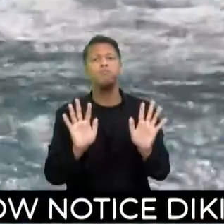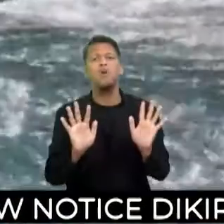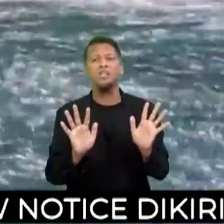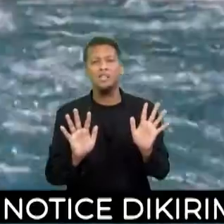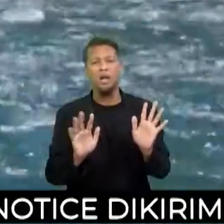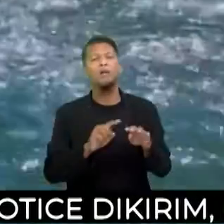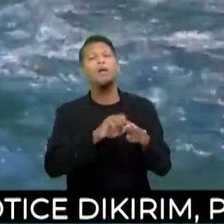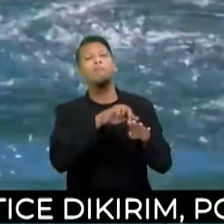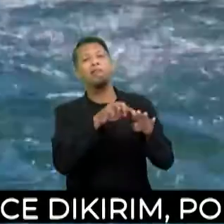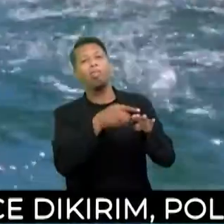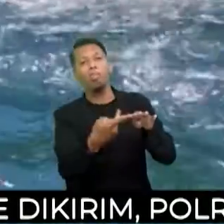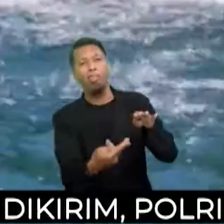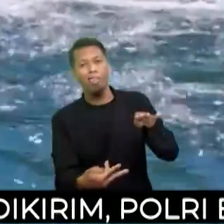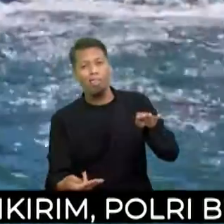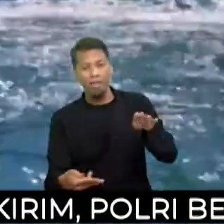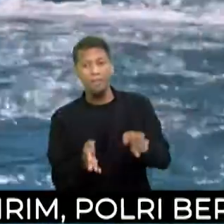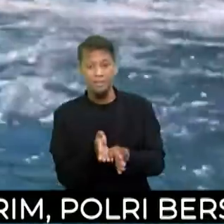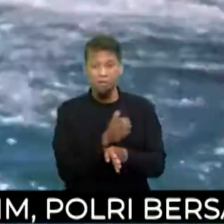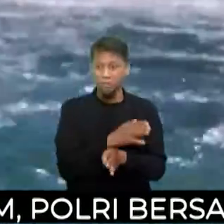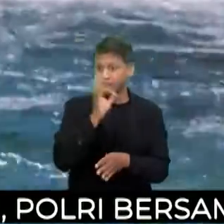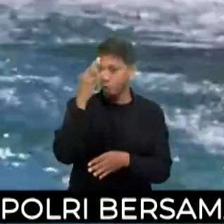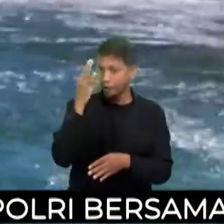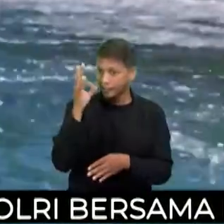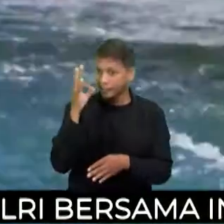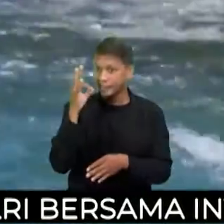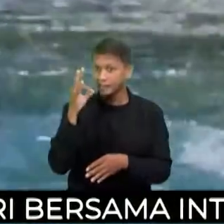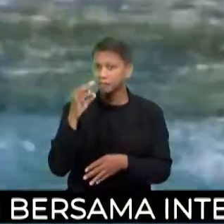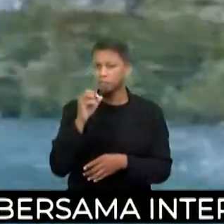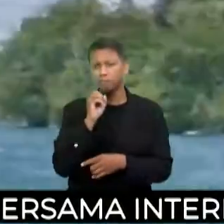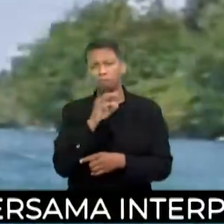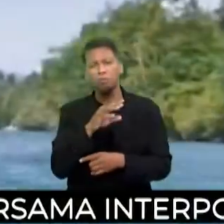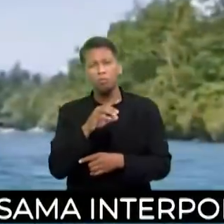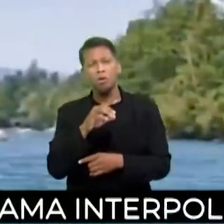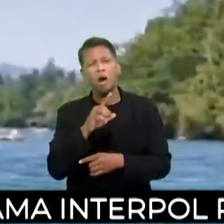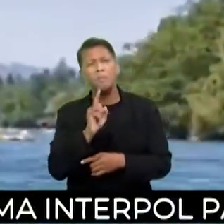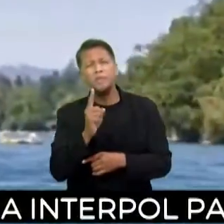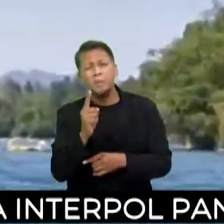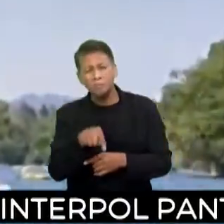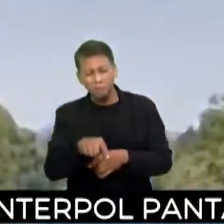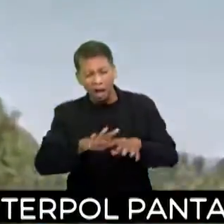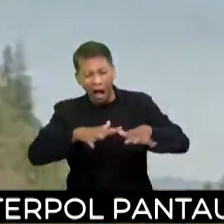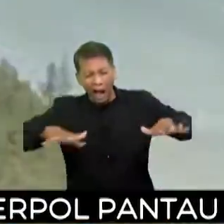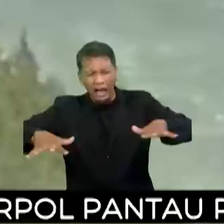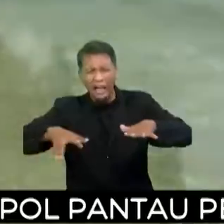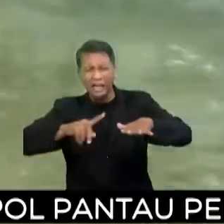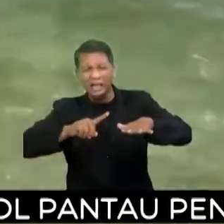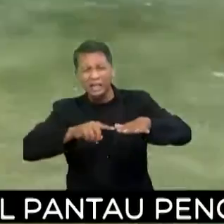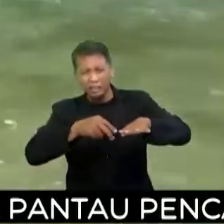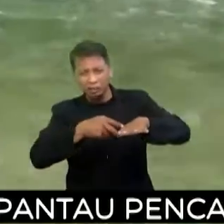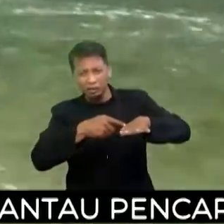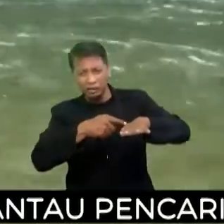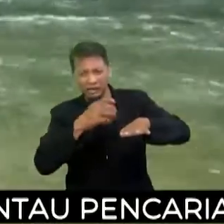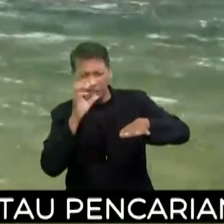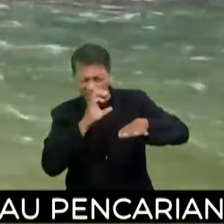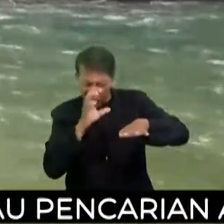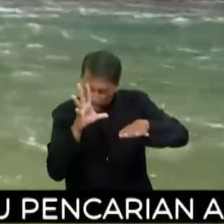Sebelumnya, kepolisian Bern mengungkapkan alasan sulitnya pencarian Eril karena kondisi air yang keruh akibat lelehan salju memasuki musim